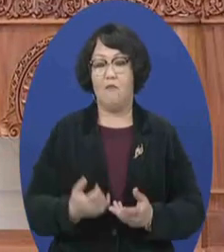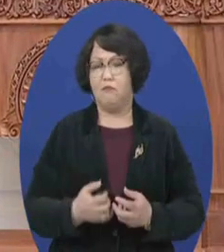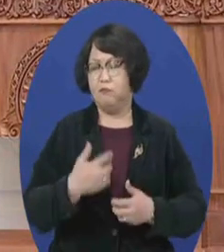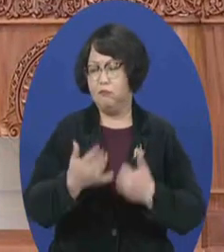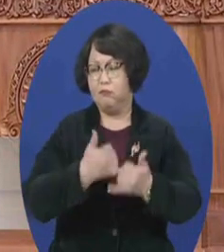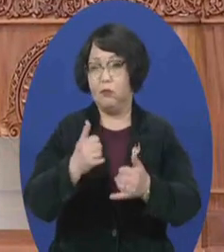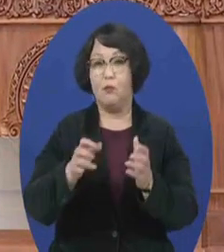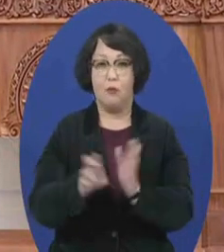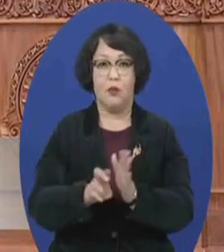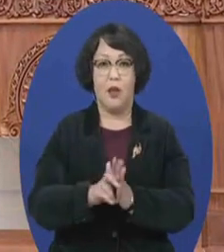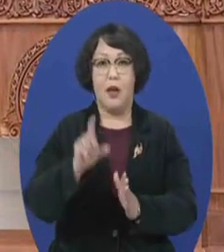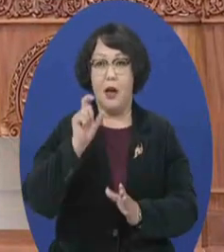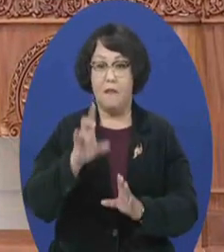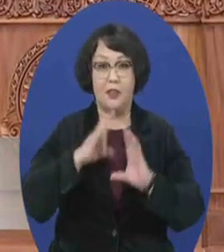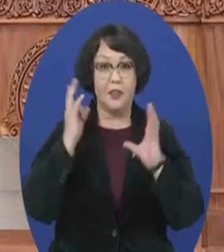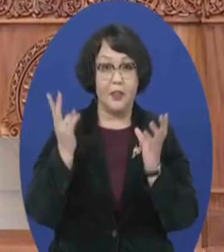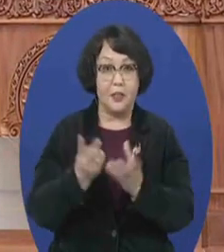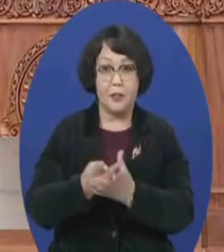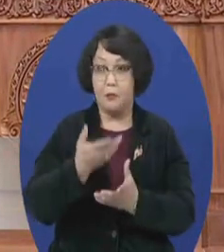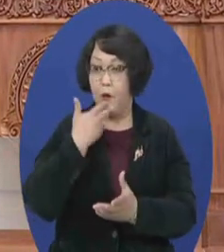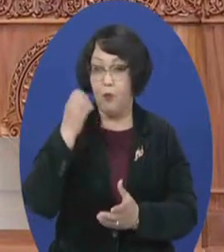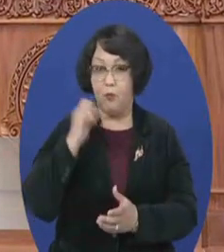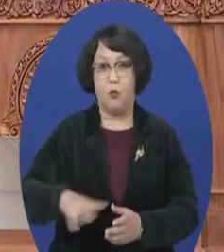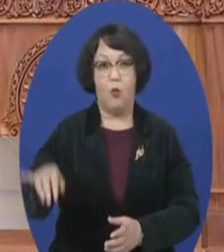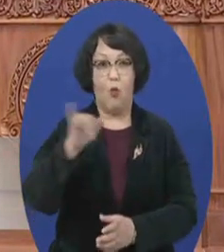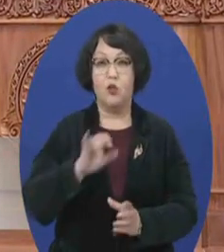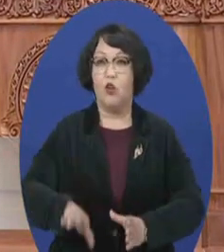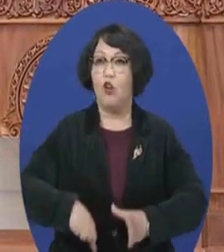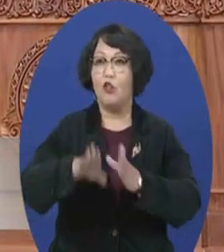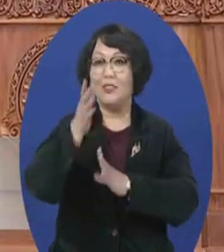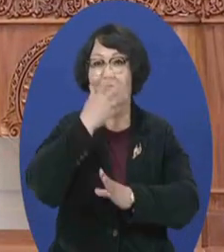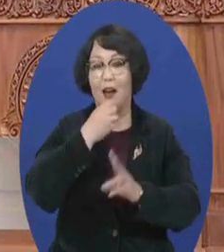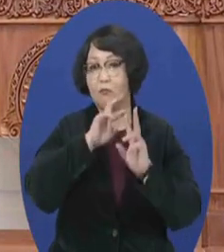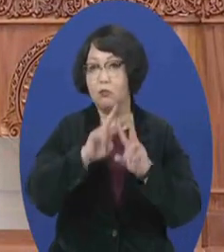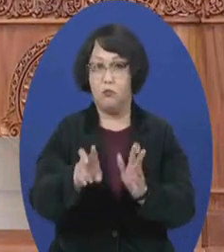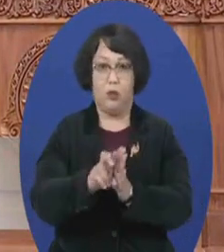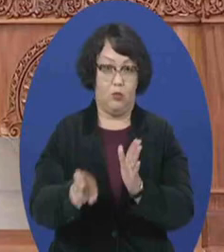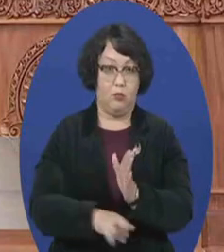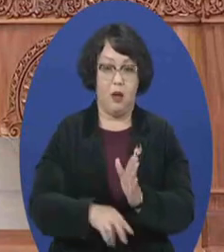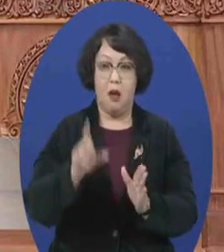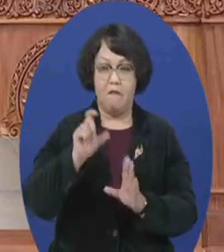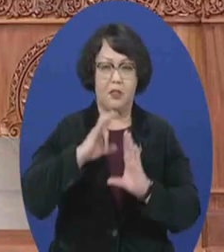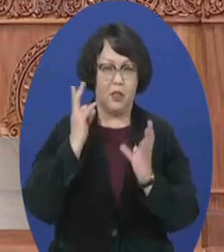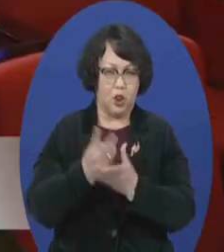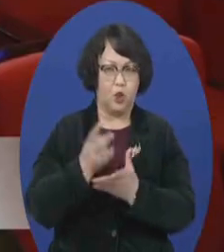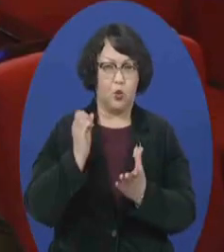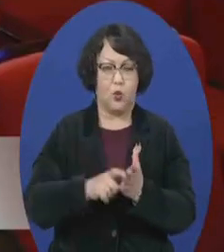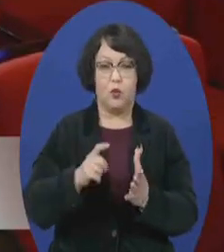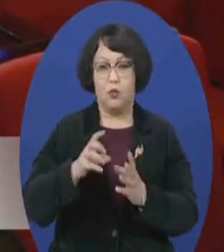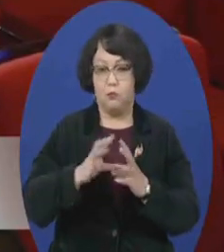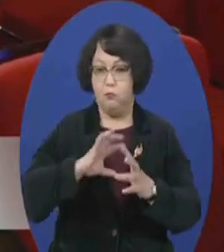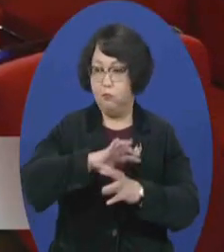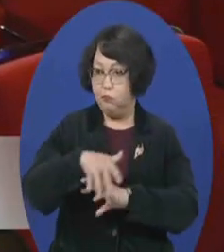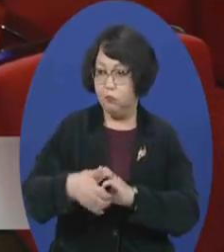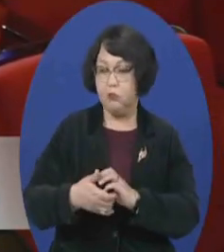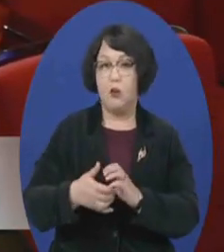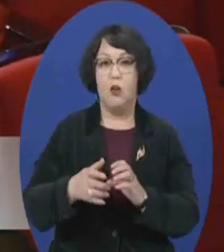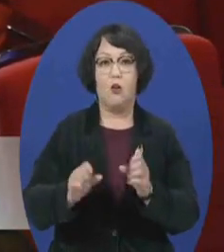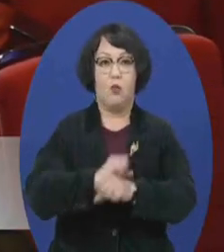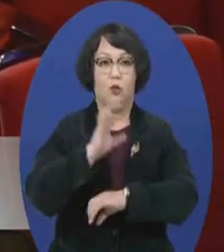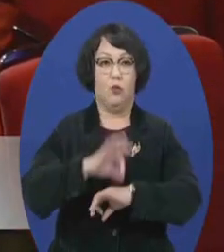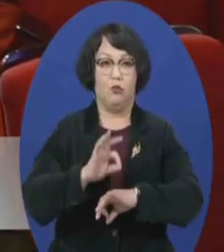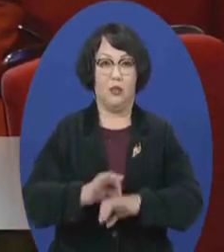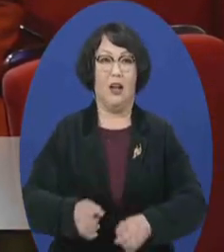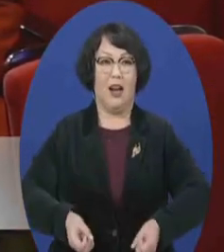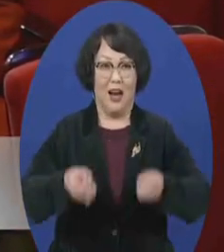хөгжил дэвшил улс үндэстэн байх боломжгүй. Өнөөдөр хүн төрөлхтний өмнө монголчууд та бидний өмнө